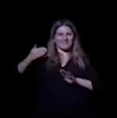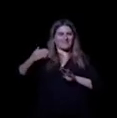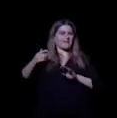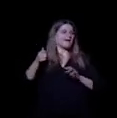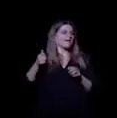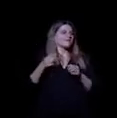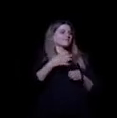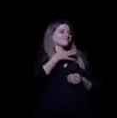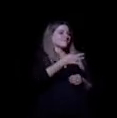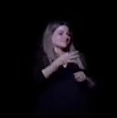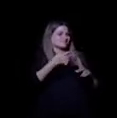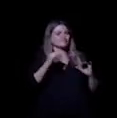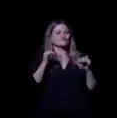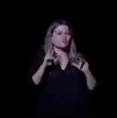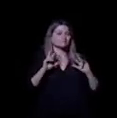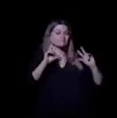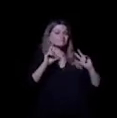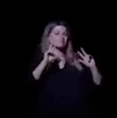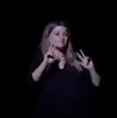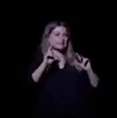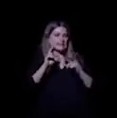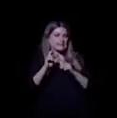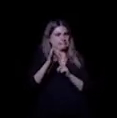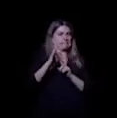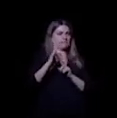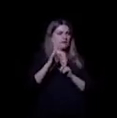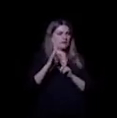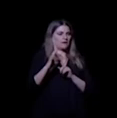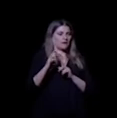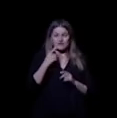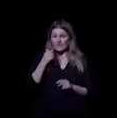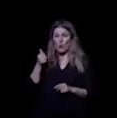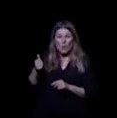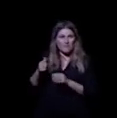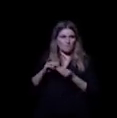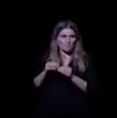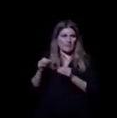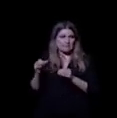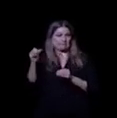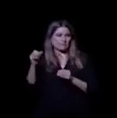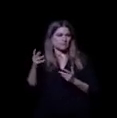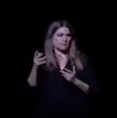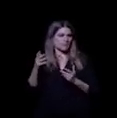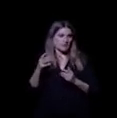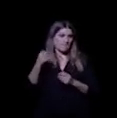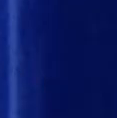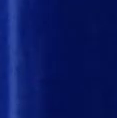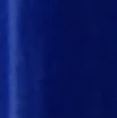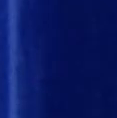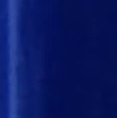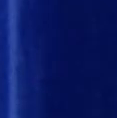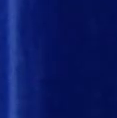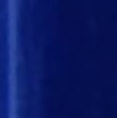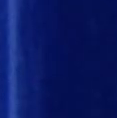le pouce. Et il avait encore plus de mal que les autres aussi à clipper les pièces. Il n'osait pas le dire, et si je n'avais pas